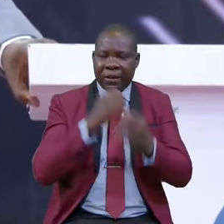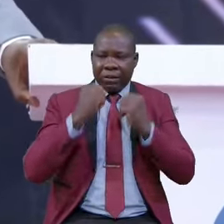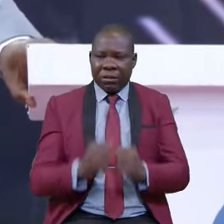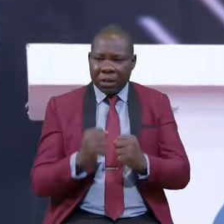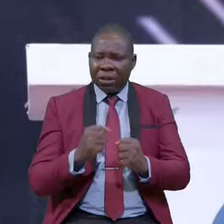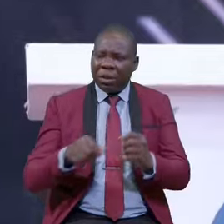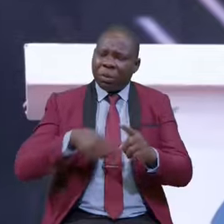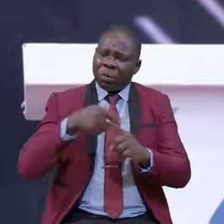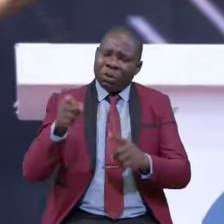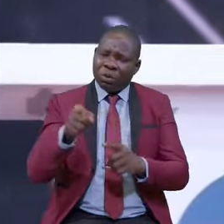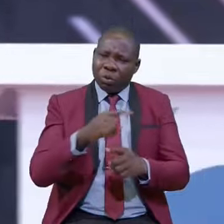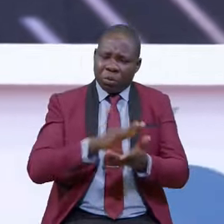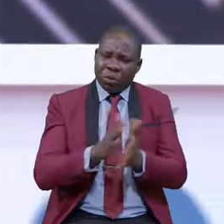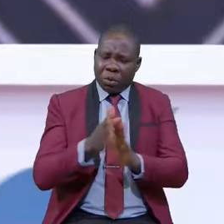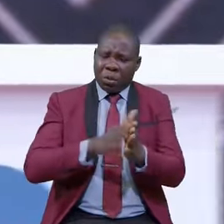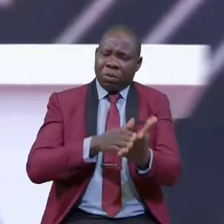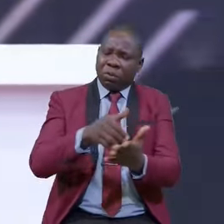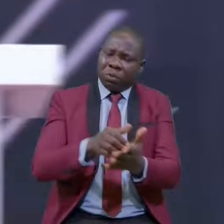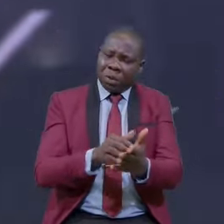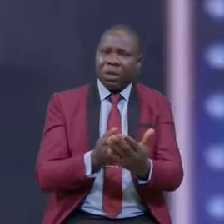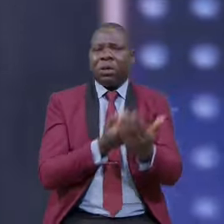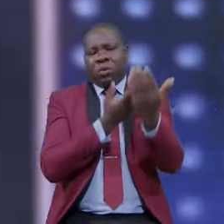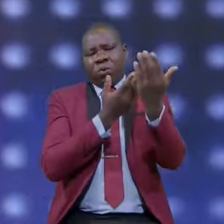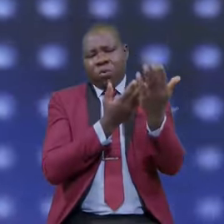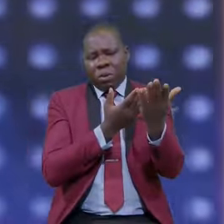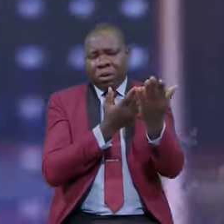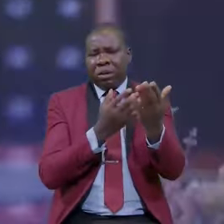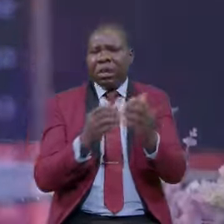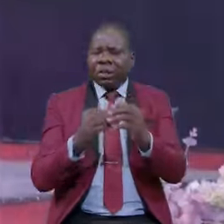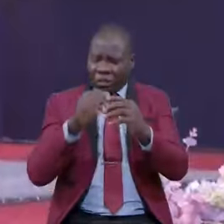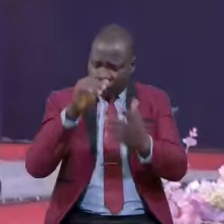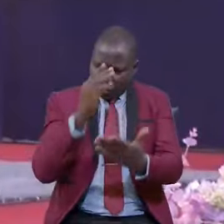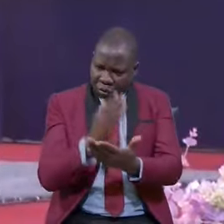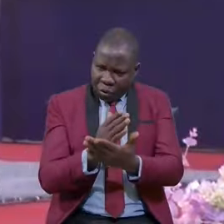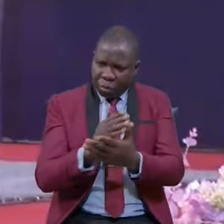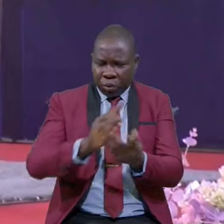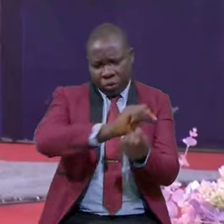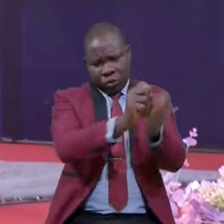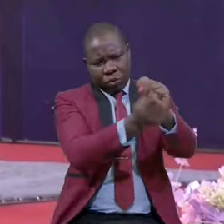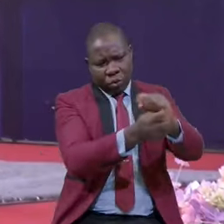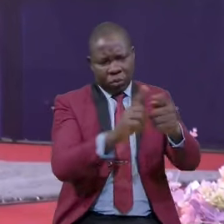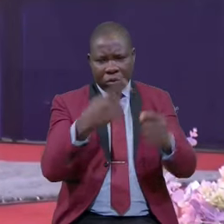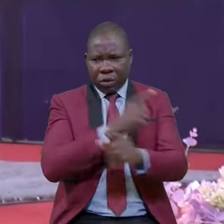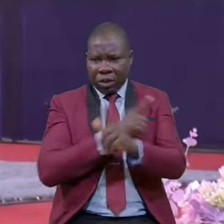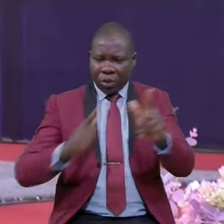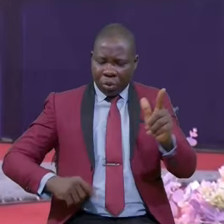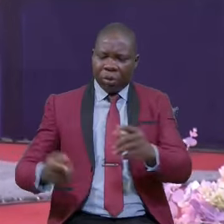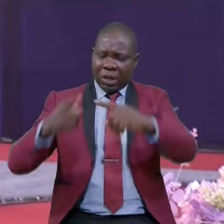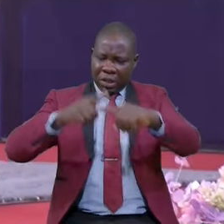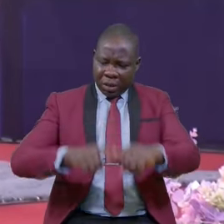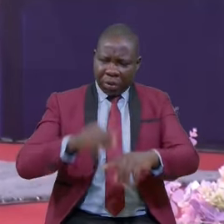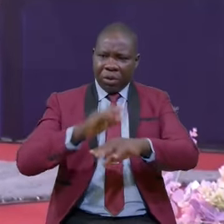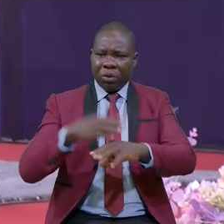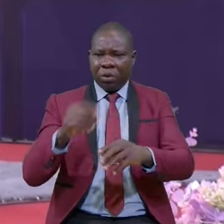pas à courir. Non, va te confier en l'Éternel. Chaque fois que tu te sens découragé, ne cours pas à temps. Confie-toi en